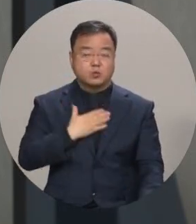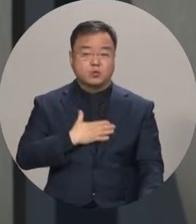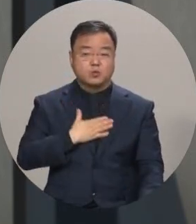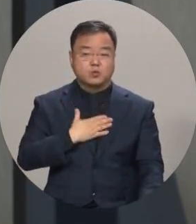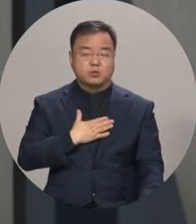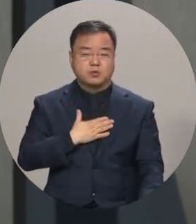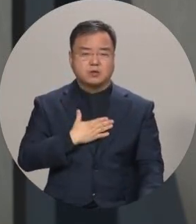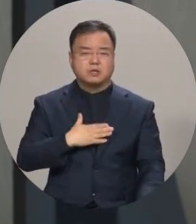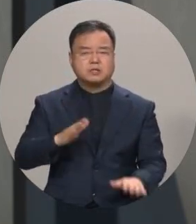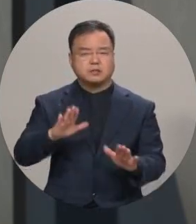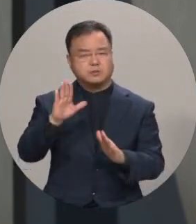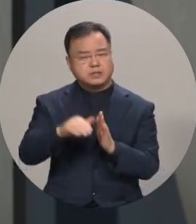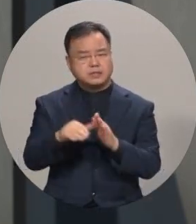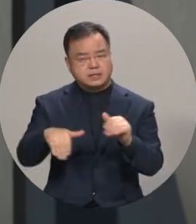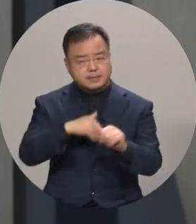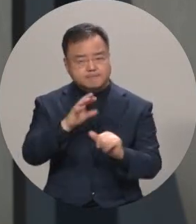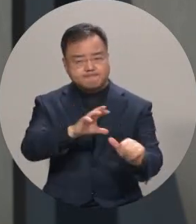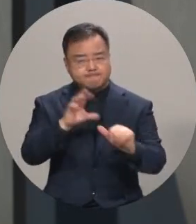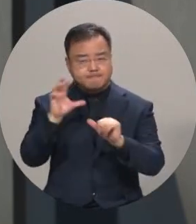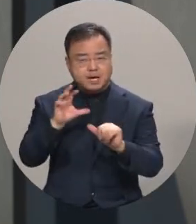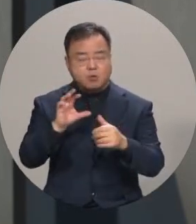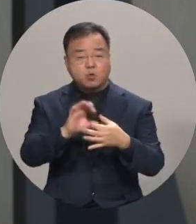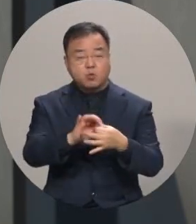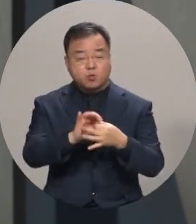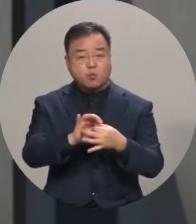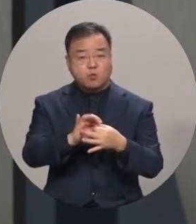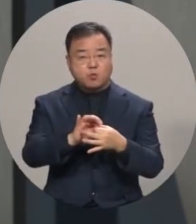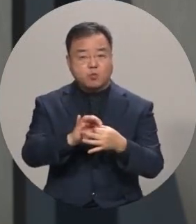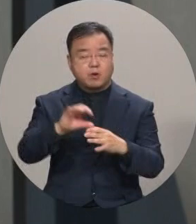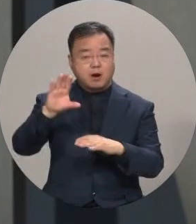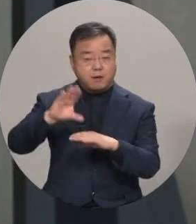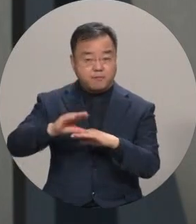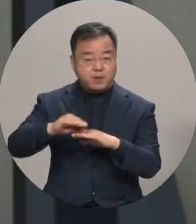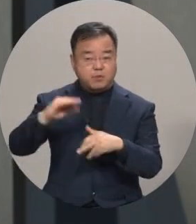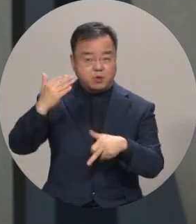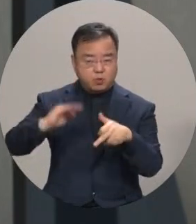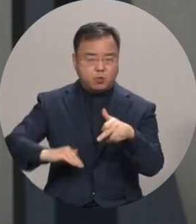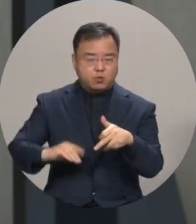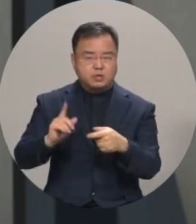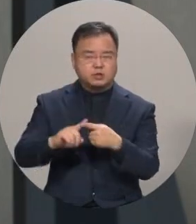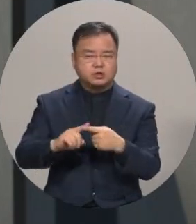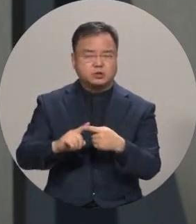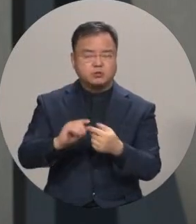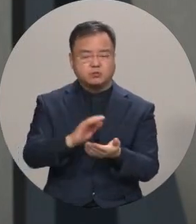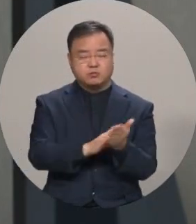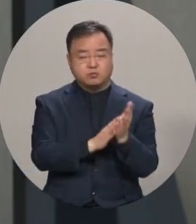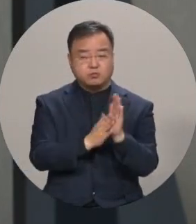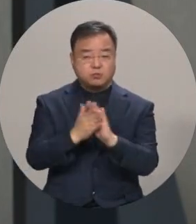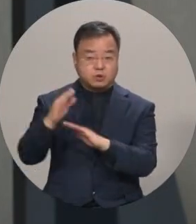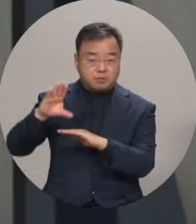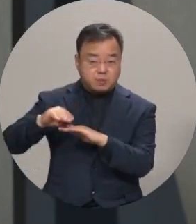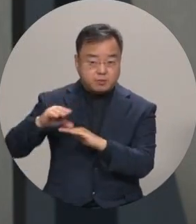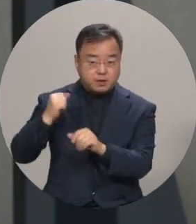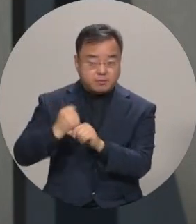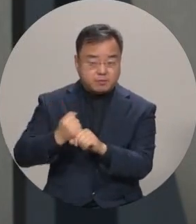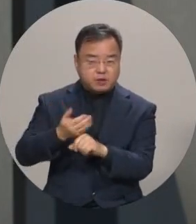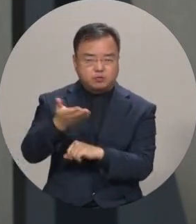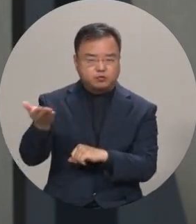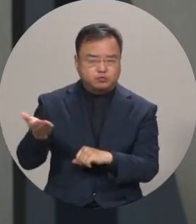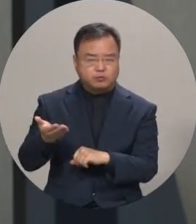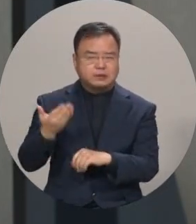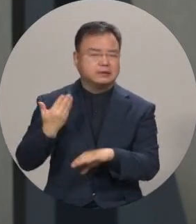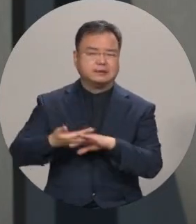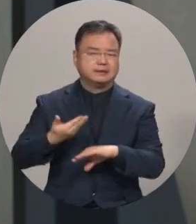문제는 이런 시대상을 반영하는 것과 이걸 어떻 방송 콘텐츠로 풀어 내느냐는 다른 얘기인 거 같아요 그러니까 지금